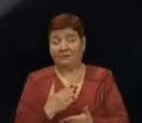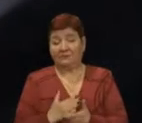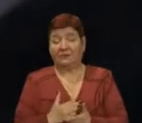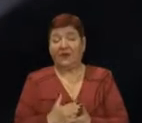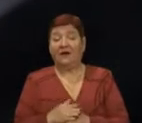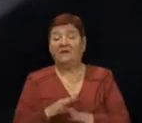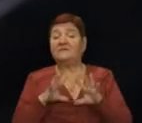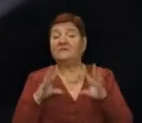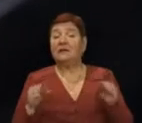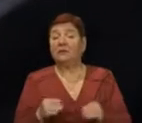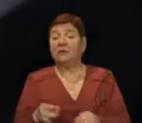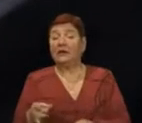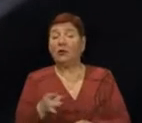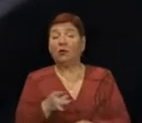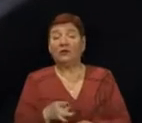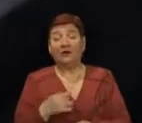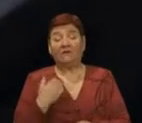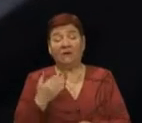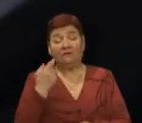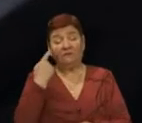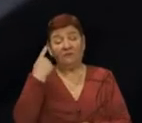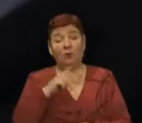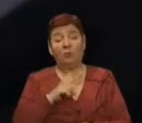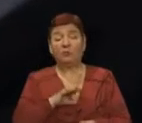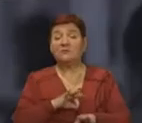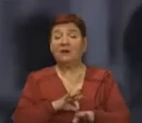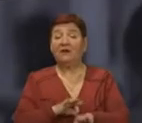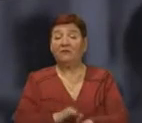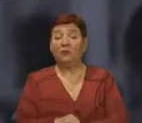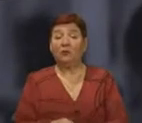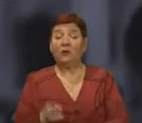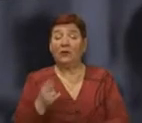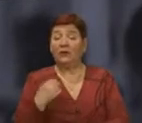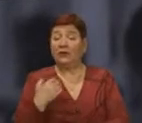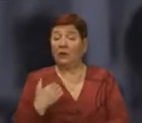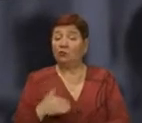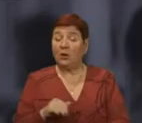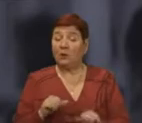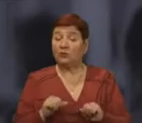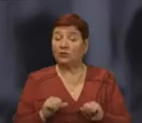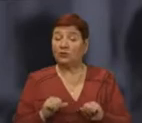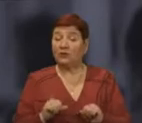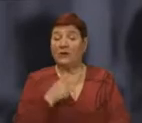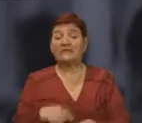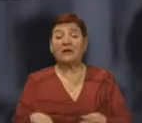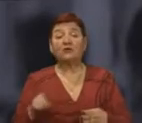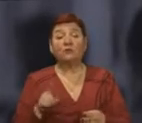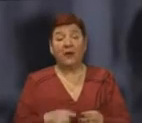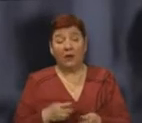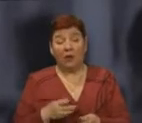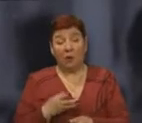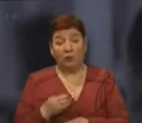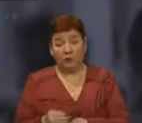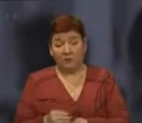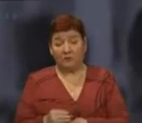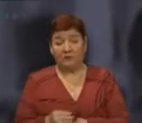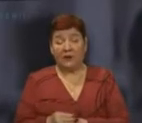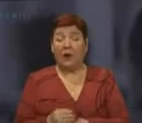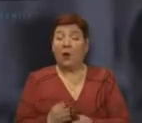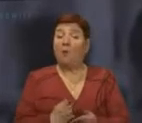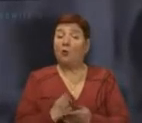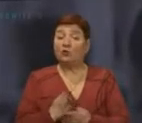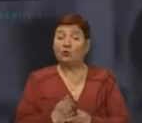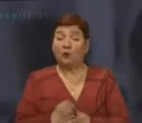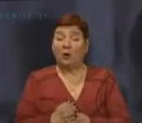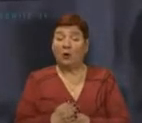ситуація загалом в регіонах, можливо, вам відома з приводу того, де вже, можливо, скасували оплату комунальних послуг,